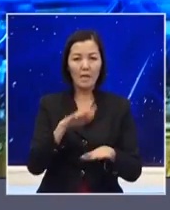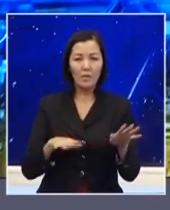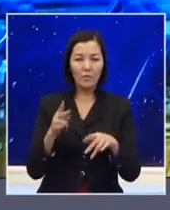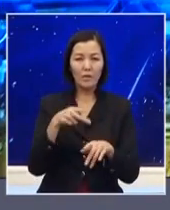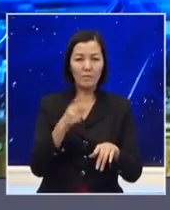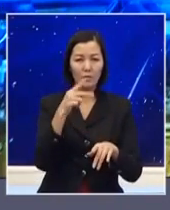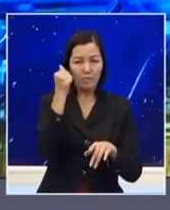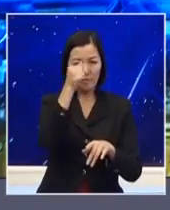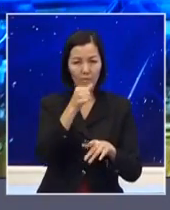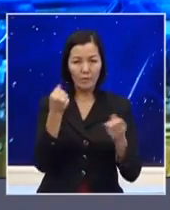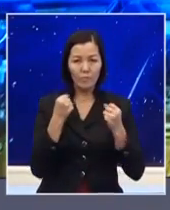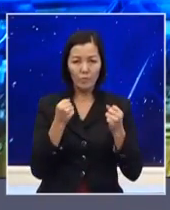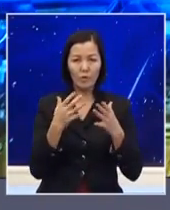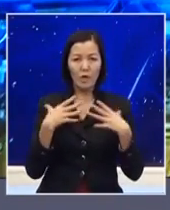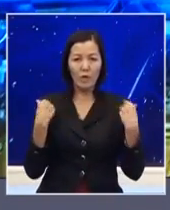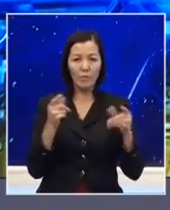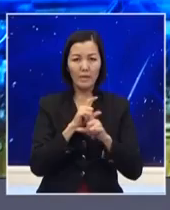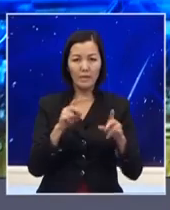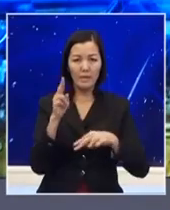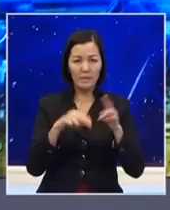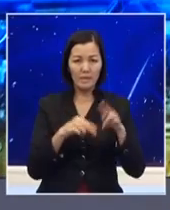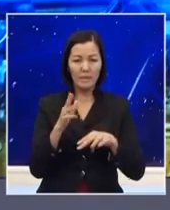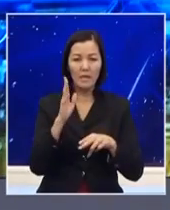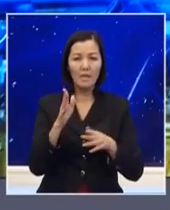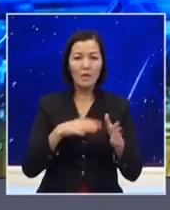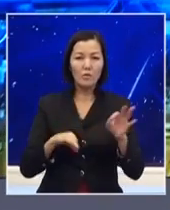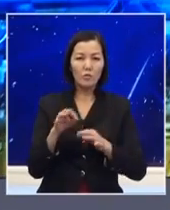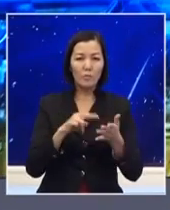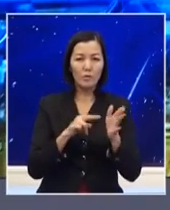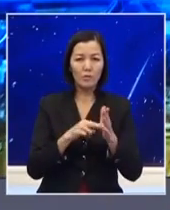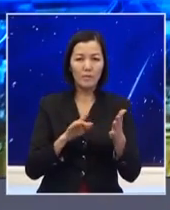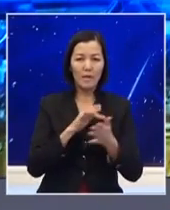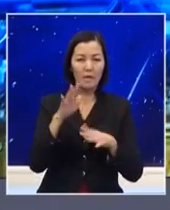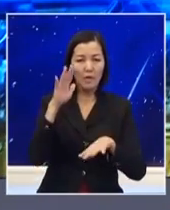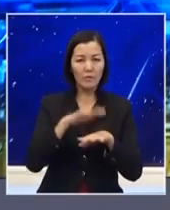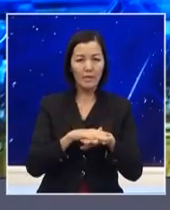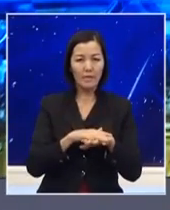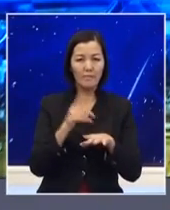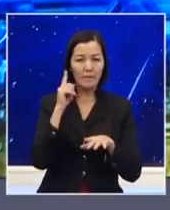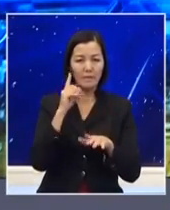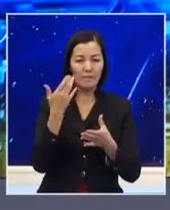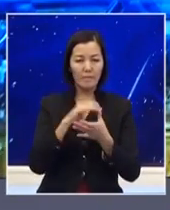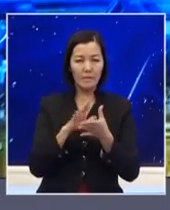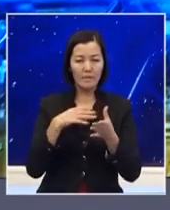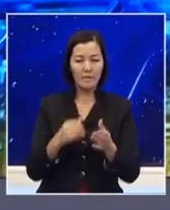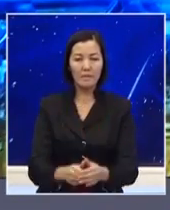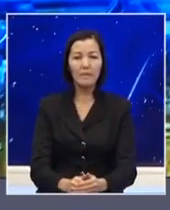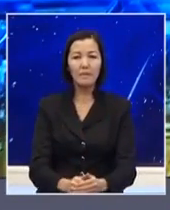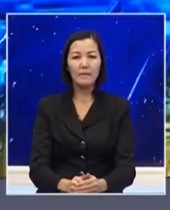ауданында 2021 жылы спорттық әлеуметтік нысандар салынады. Алдағы жоба жоспарлар қала аудан әкімдерінің тыңдалымында таныстырылды.